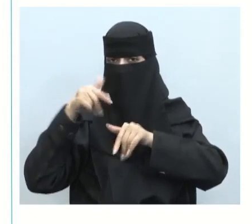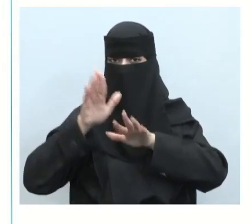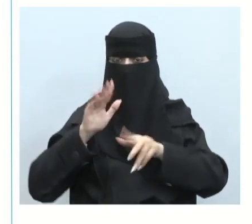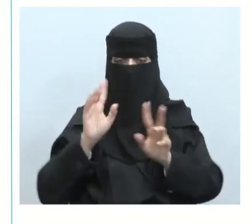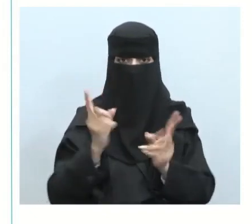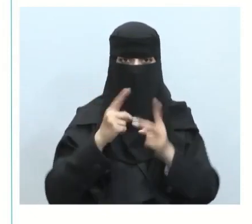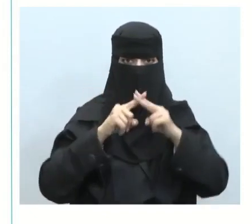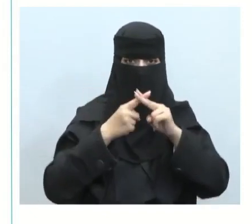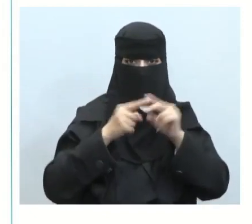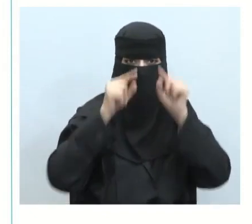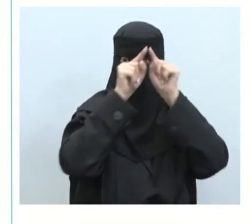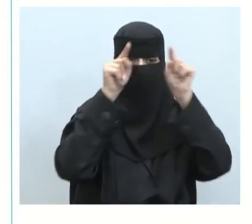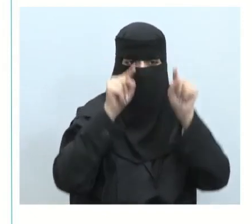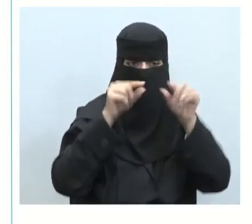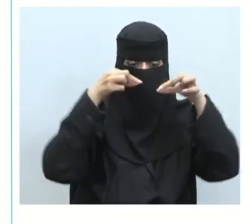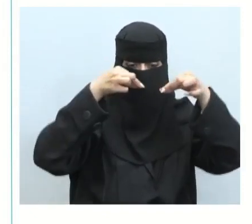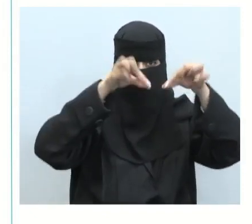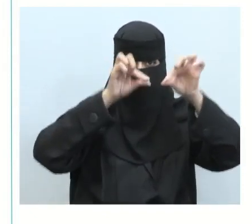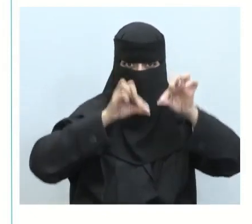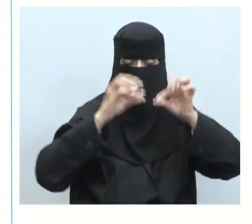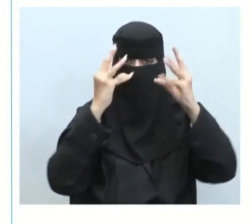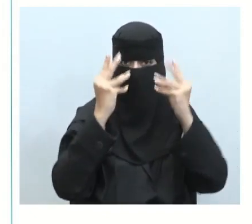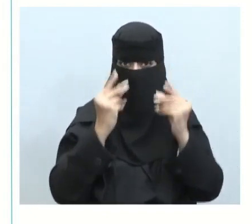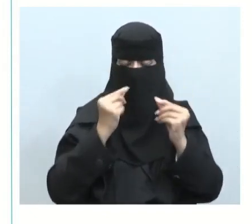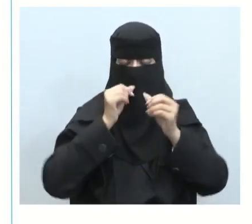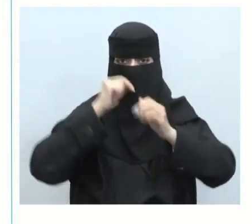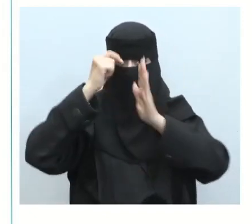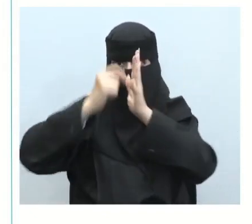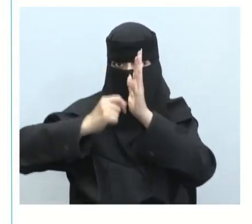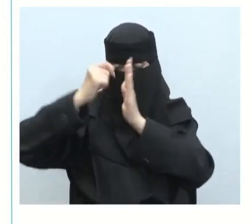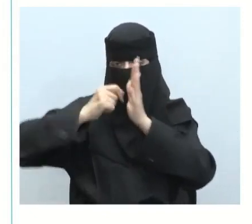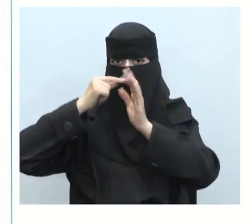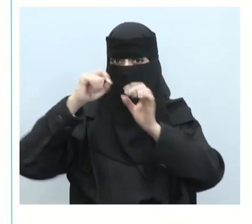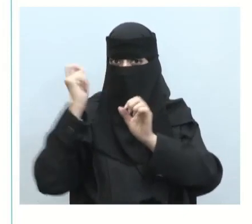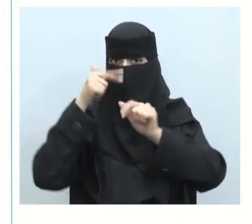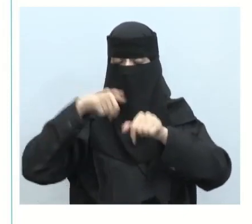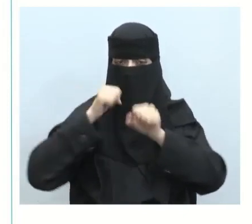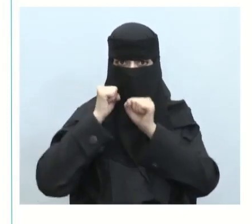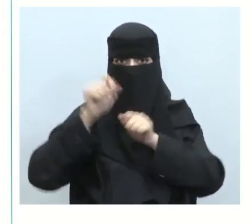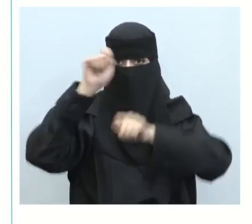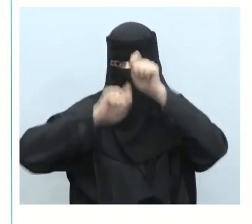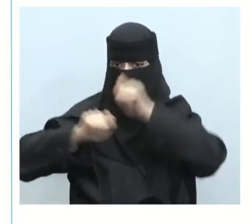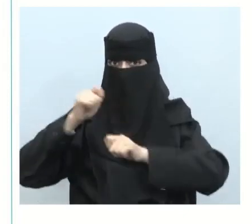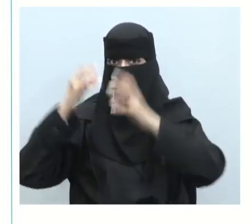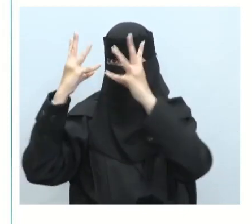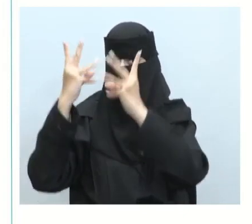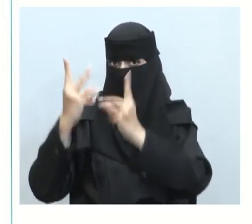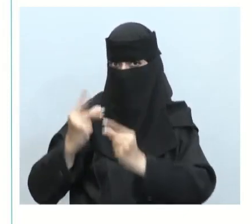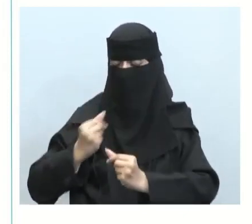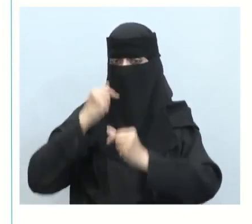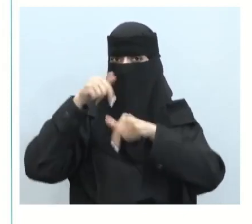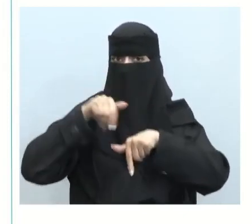اختراع الرقائق الالكترونيه والمعالجات الدقيقه وتطورها السريع بتسريع وتقويه العمليات الحسابيه اصبحت